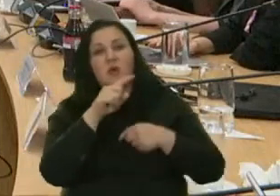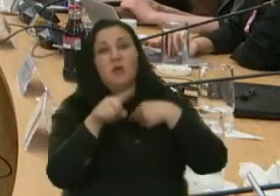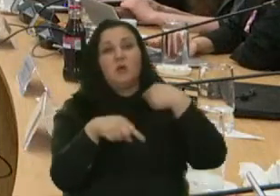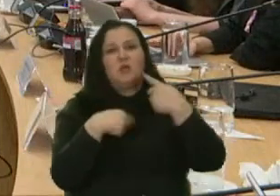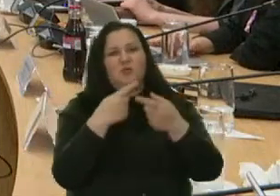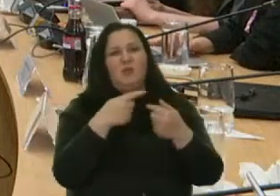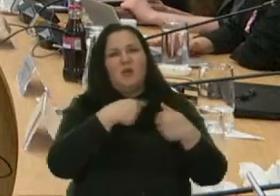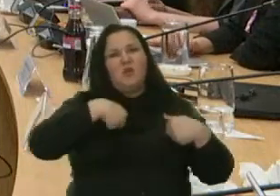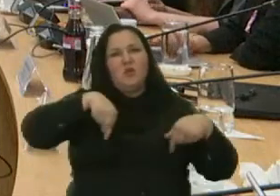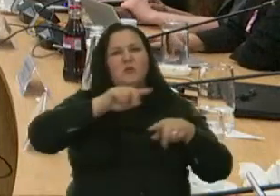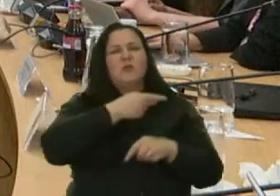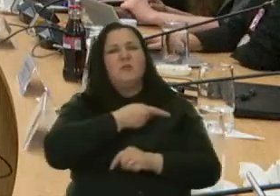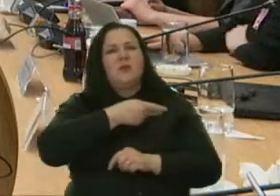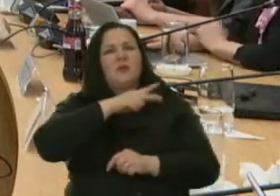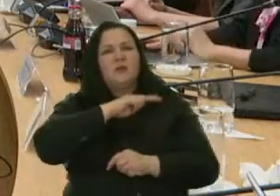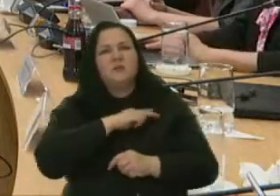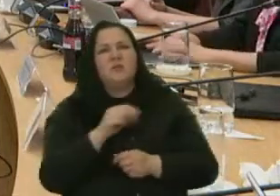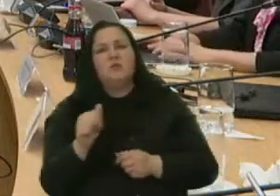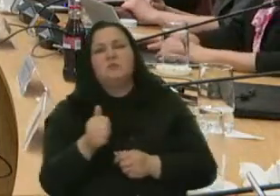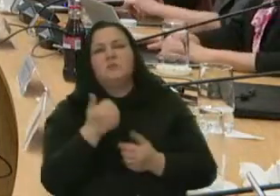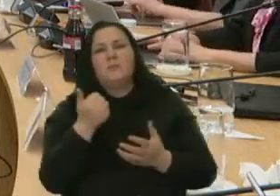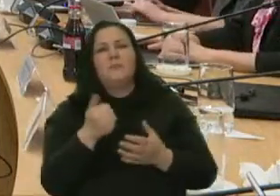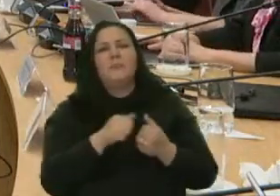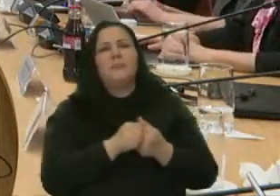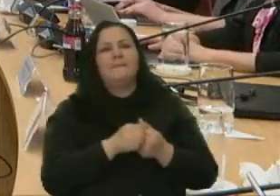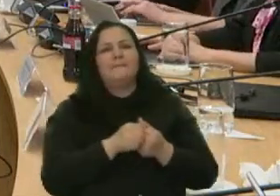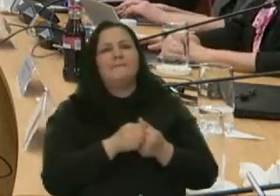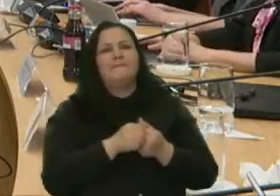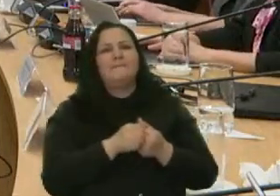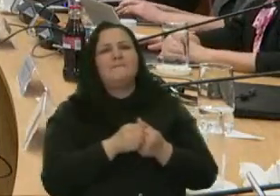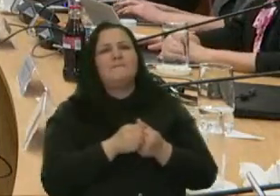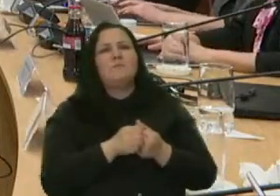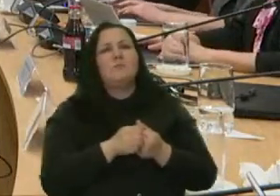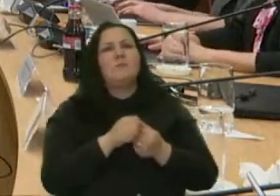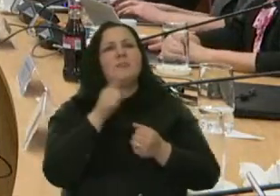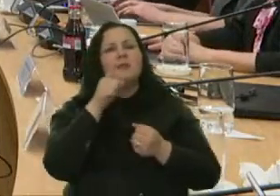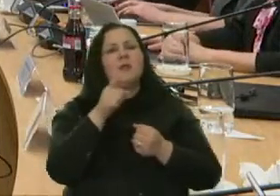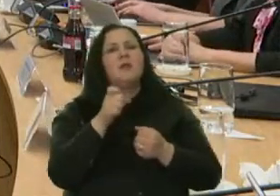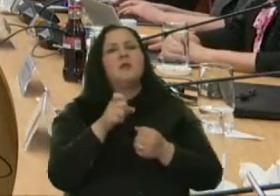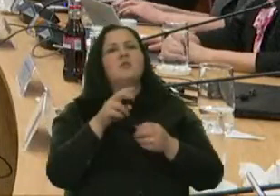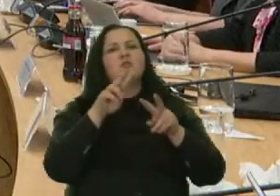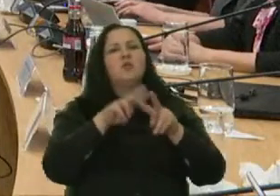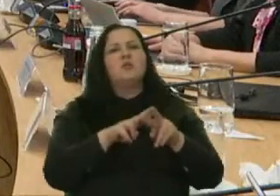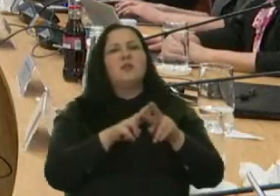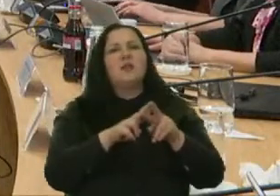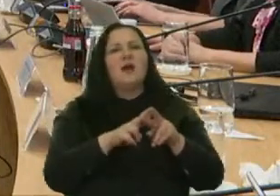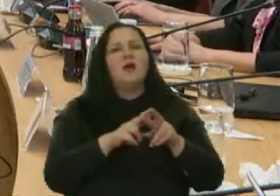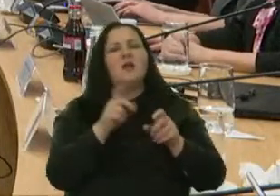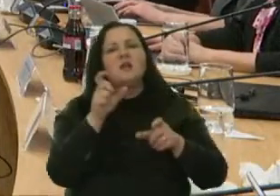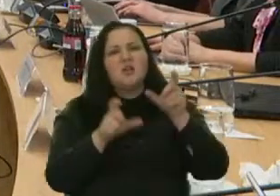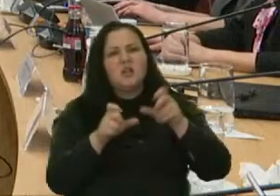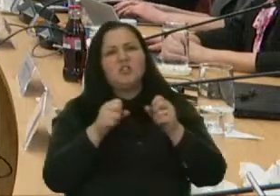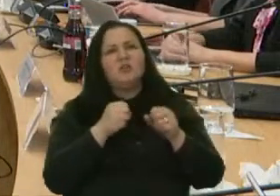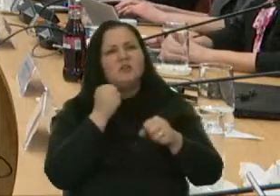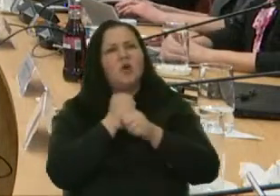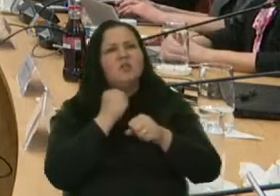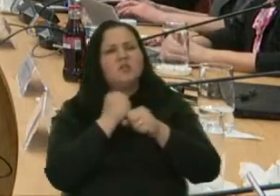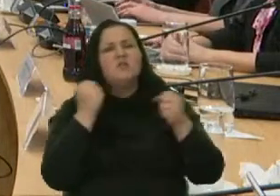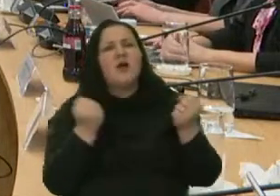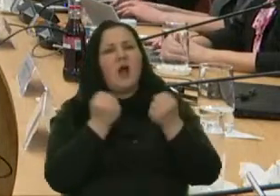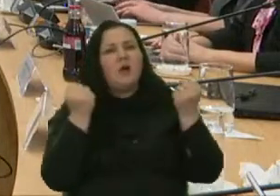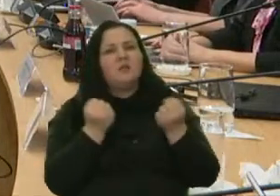de noi depinde odată ce Pentru că ei tot la creș își vor desfășura